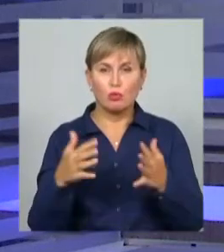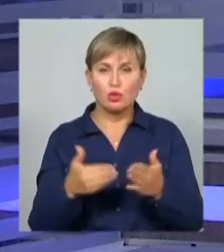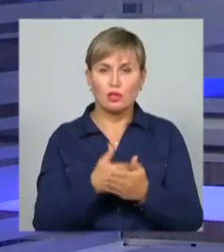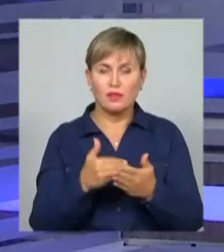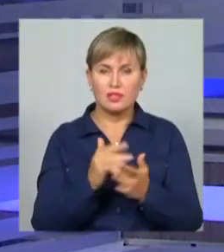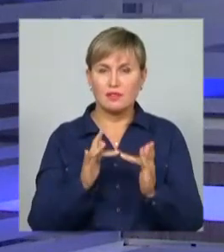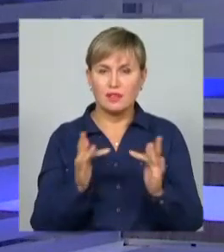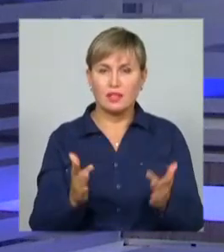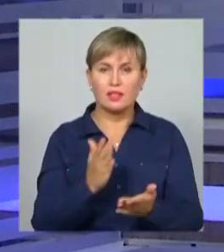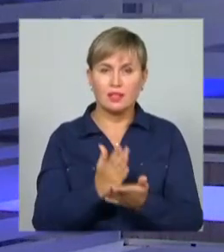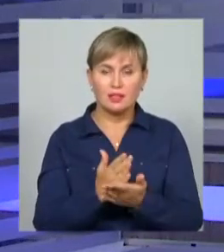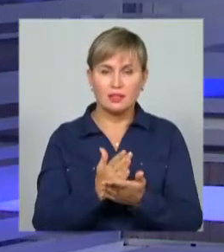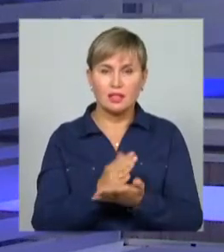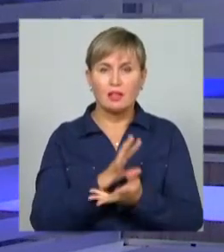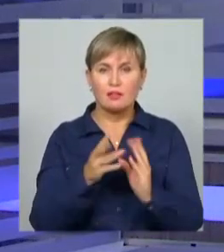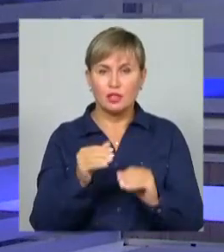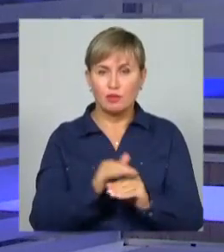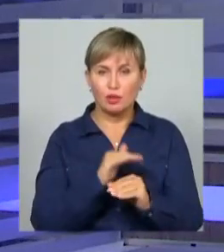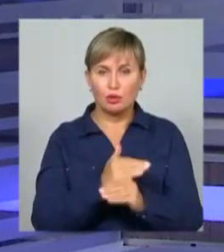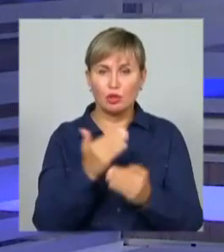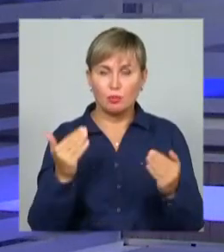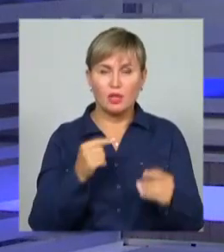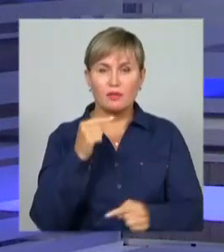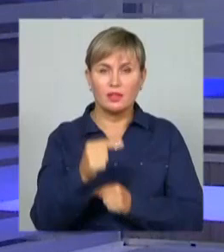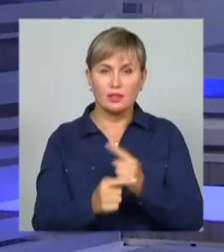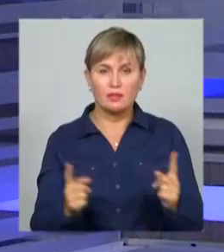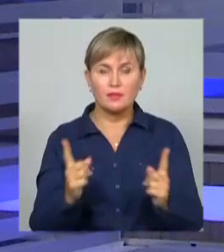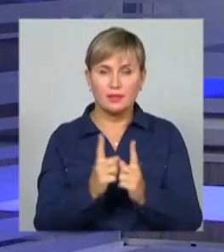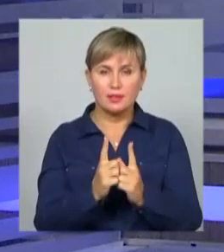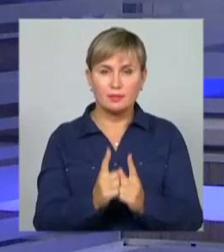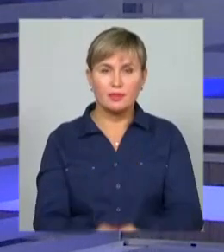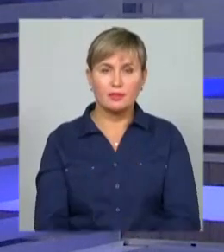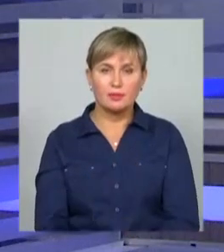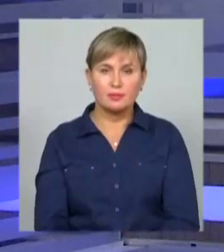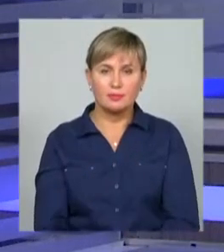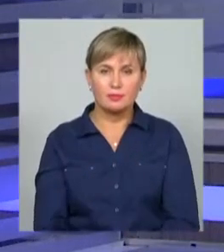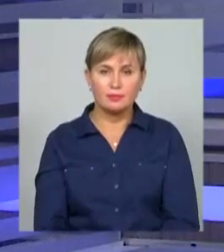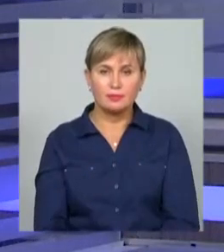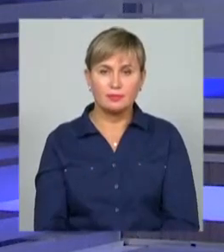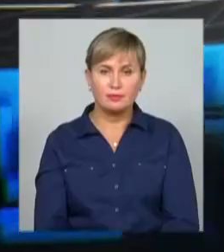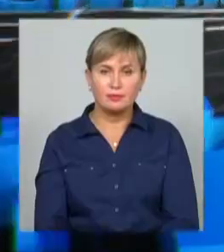новостей вы найдете на сайте almaty.tv, YouTube-канале Алматы ТВ Ньюс. Всего доброго. До встречи.